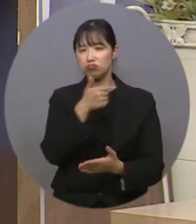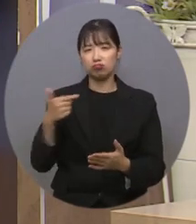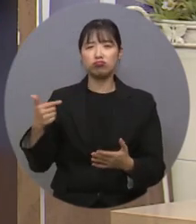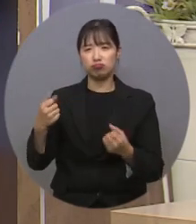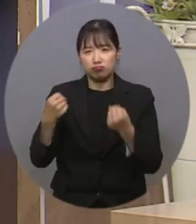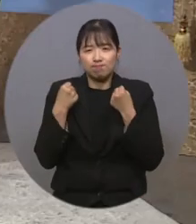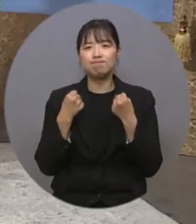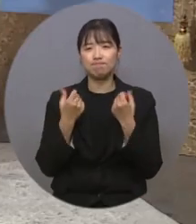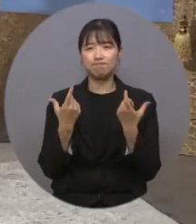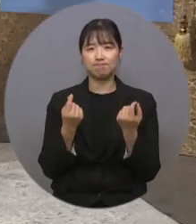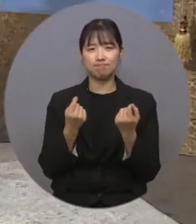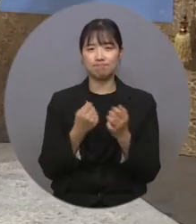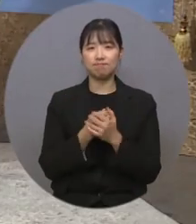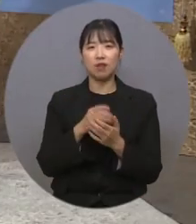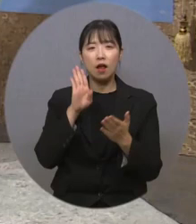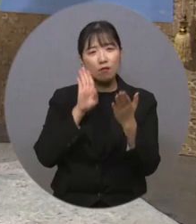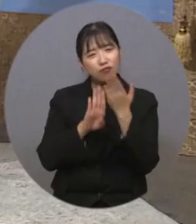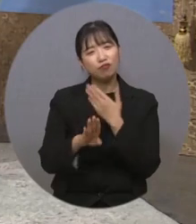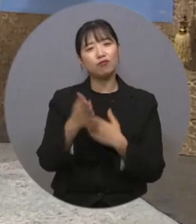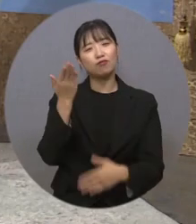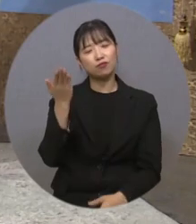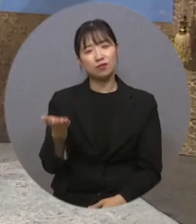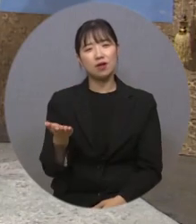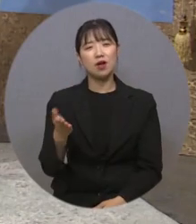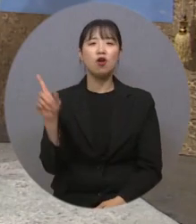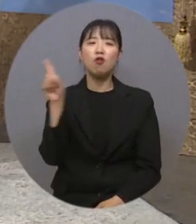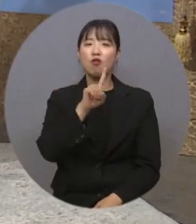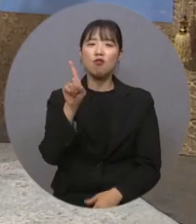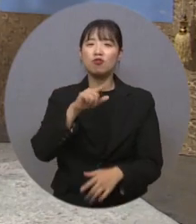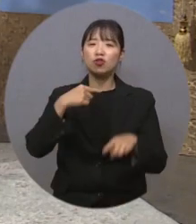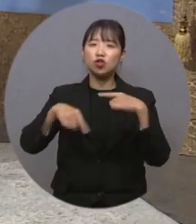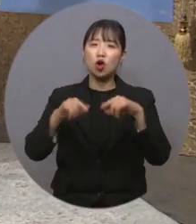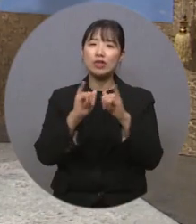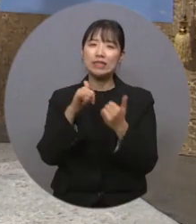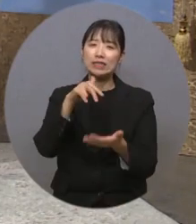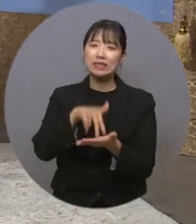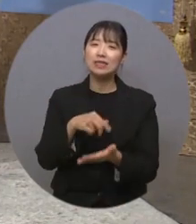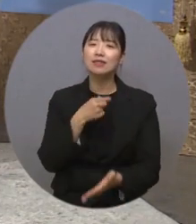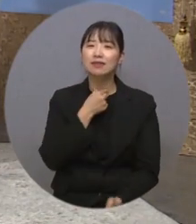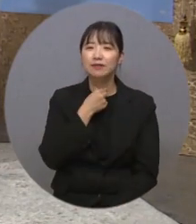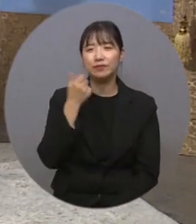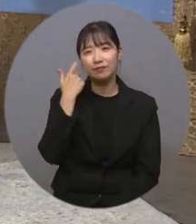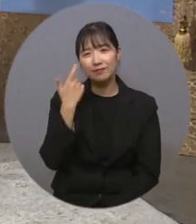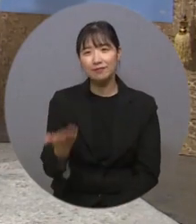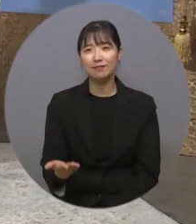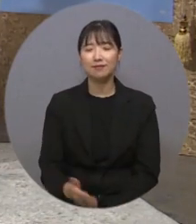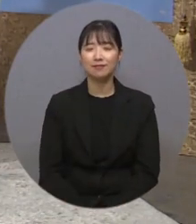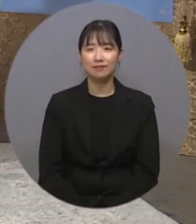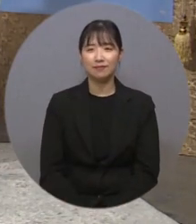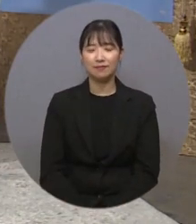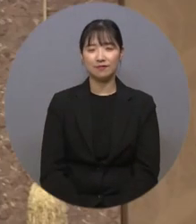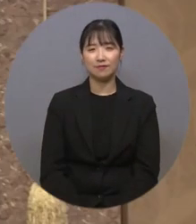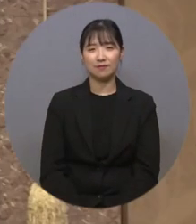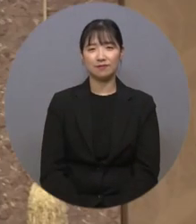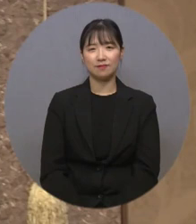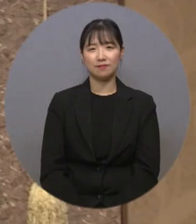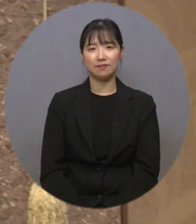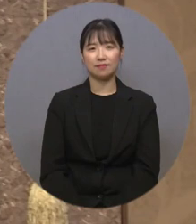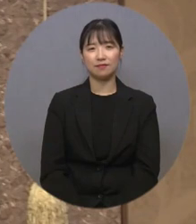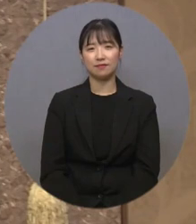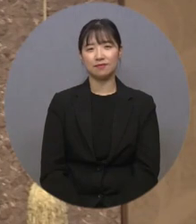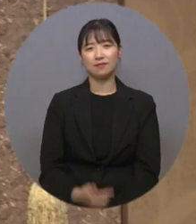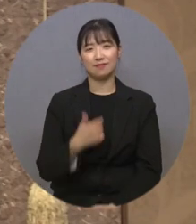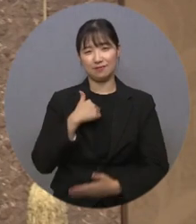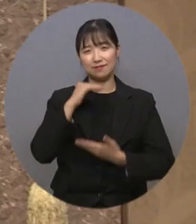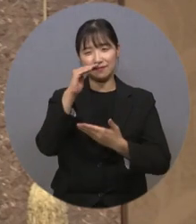것 같거든요. 앞으로는 좀 어떤 정치인으로 남고 싶다라고 생각하시는 게 있나요? 이제 이렇게